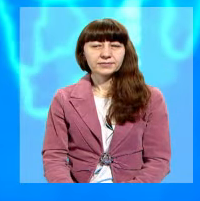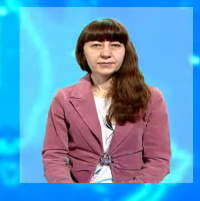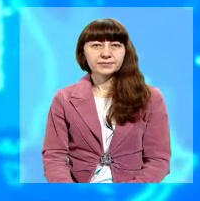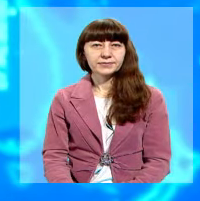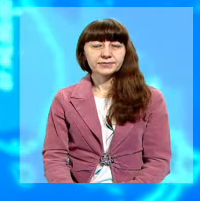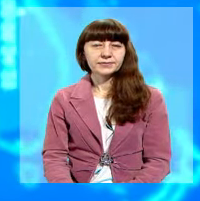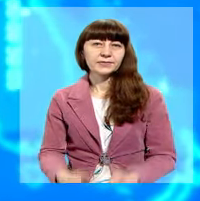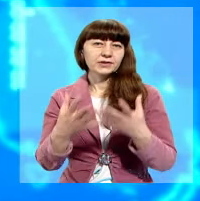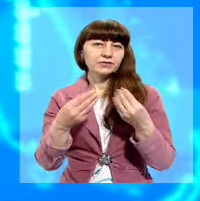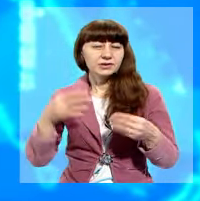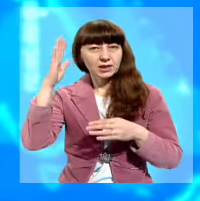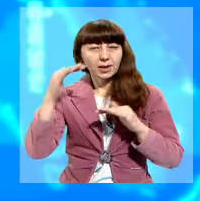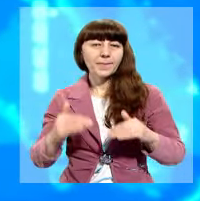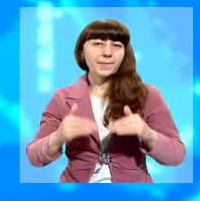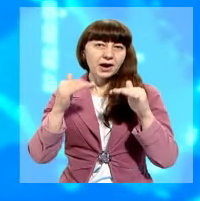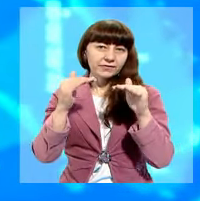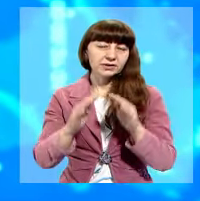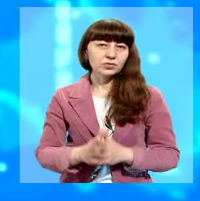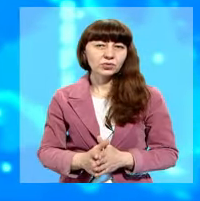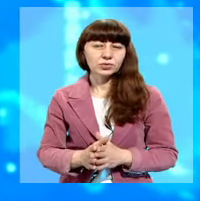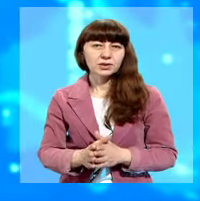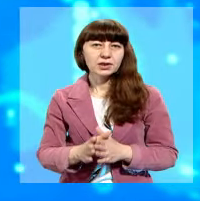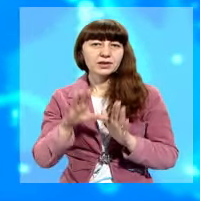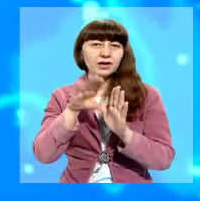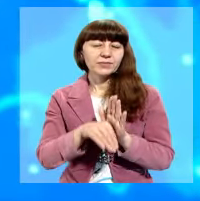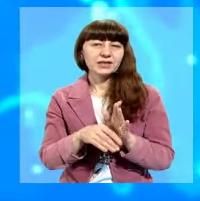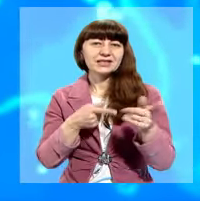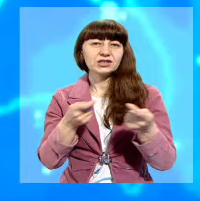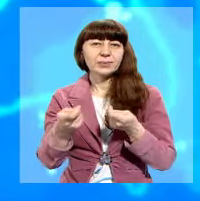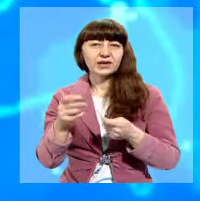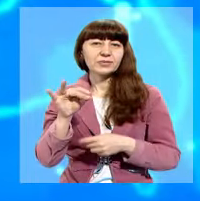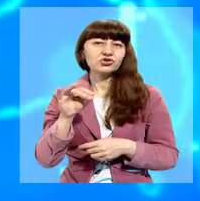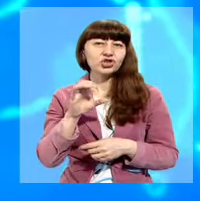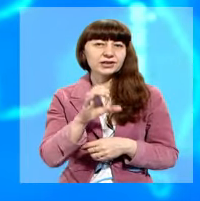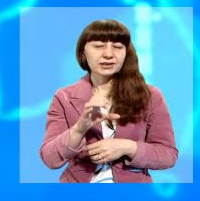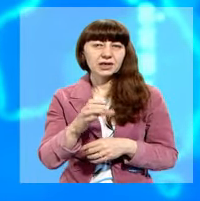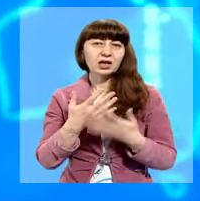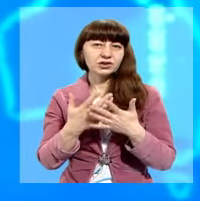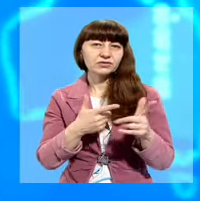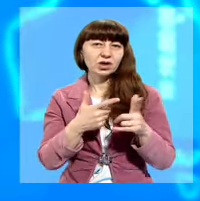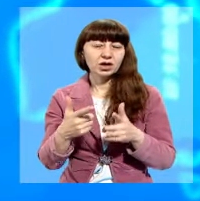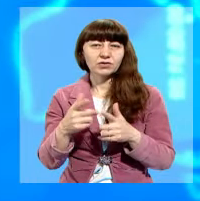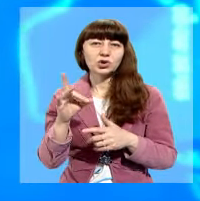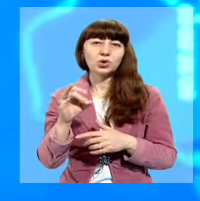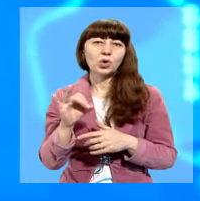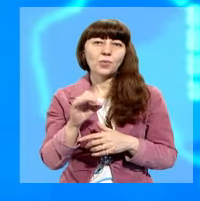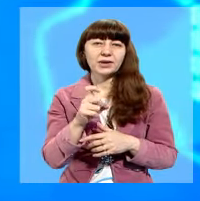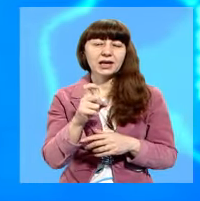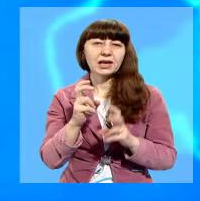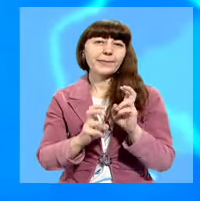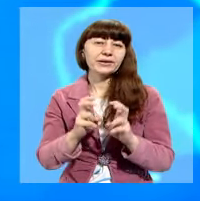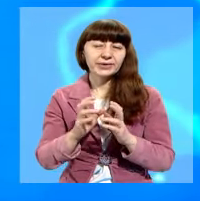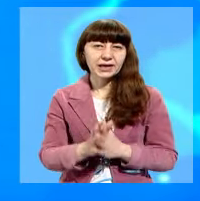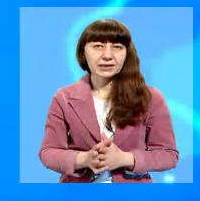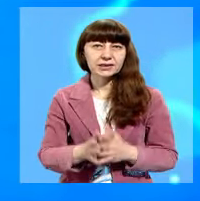су тасқынына төтенше жағдайлар департаментімен бірге коммуналшылар да қызу дайындық үстінде. Қостанай су кәсіпорнының